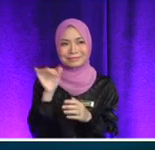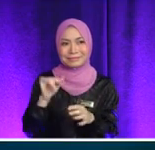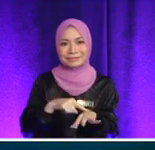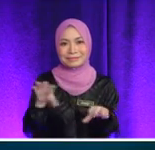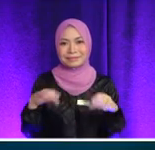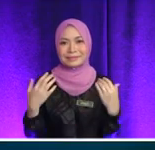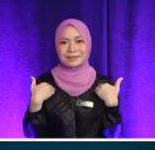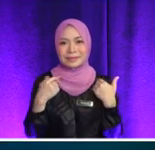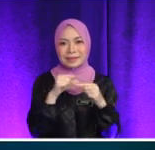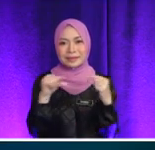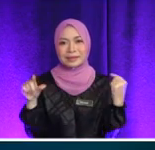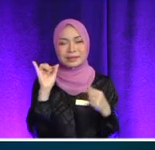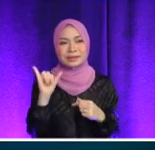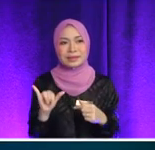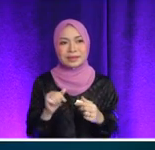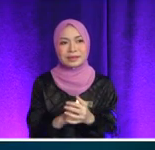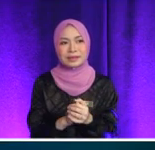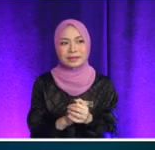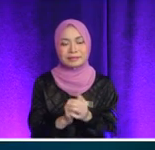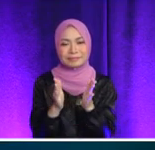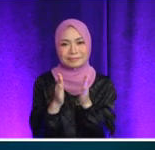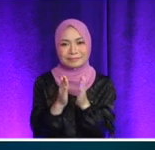garisan-garisan yang sederhana